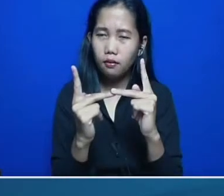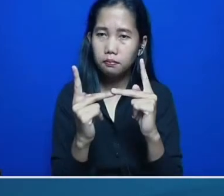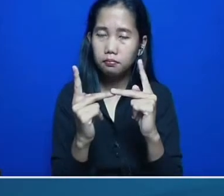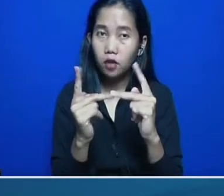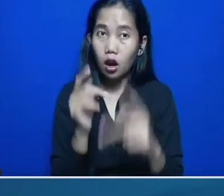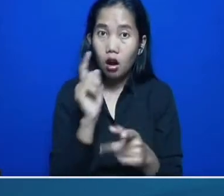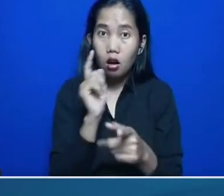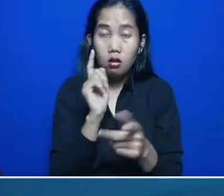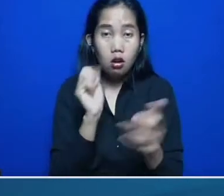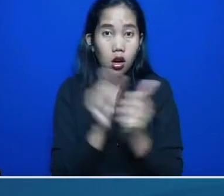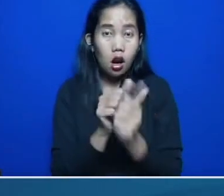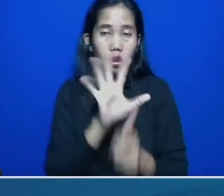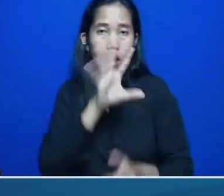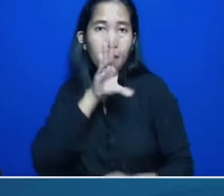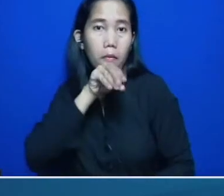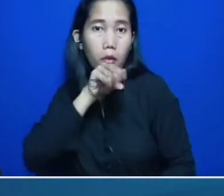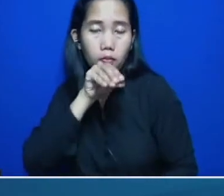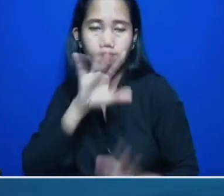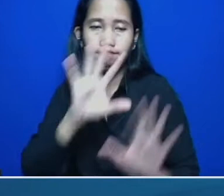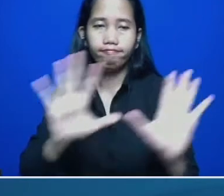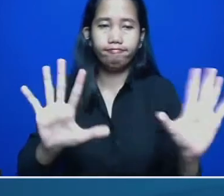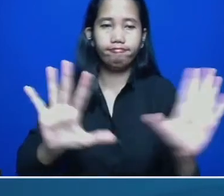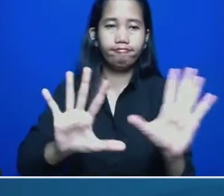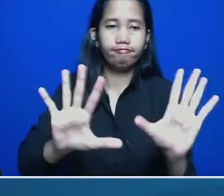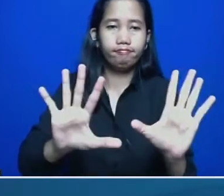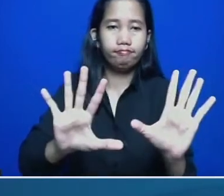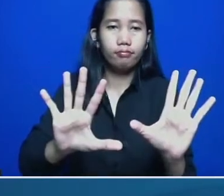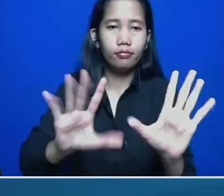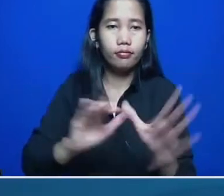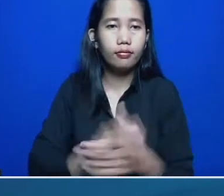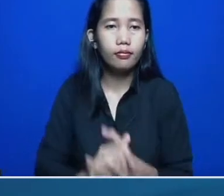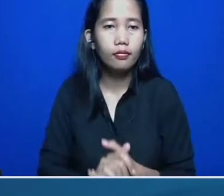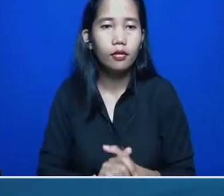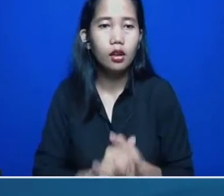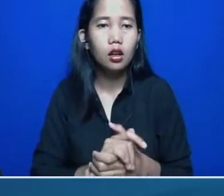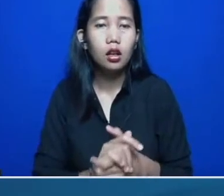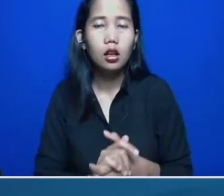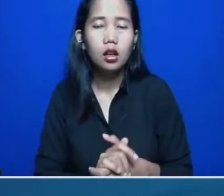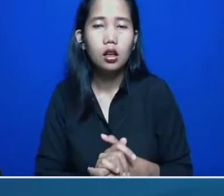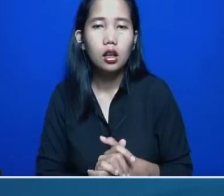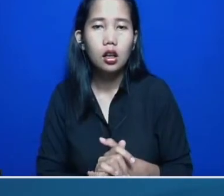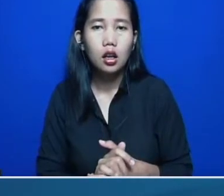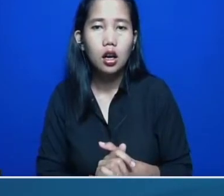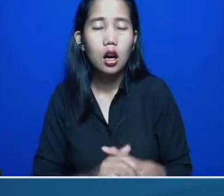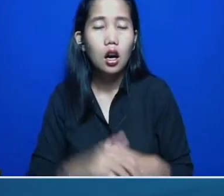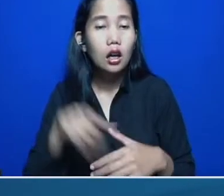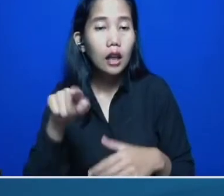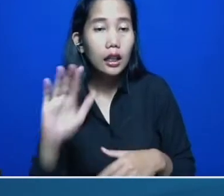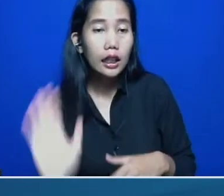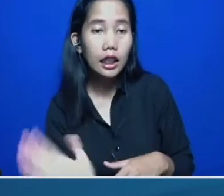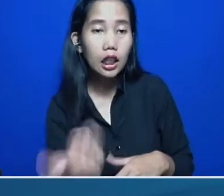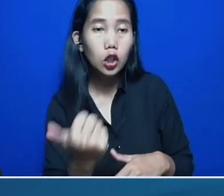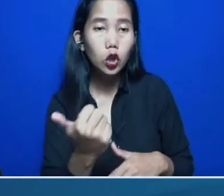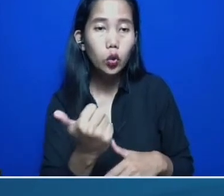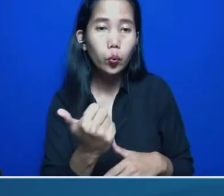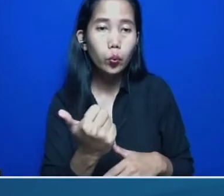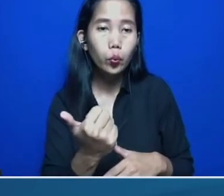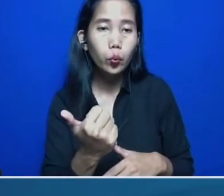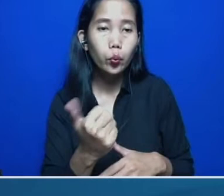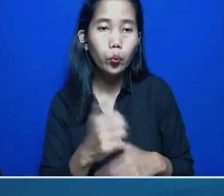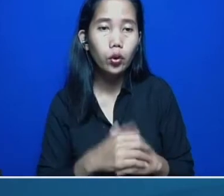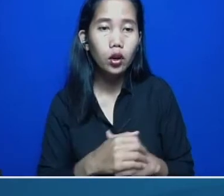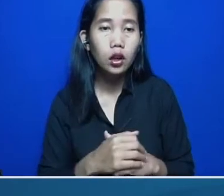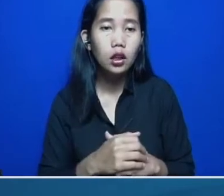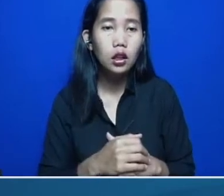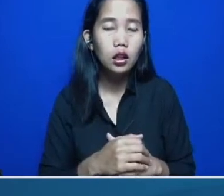kita perlu hidup sehat oleh karena hidup sehat ada hubungannya dengan kekudusan